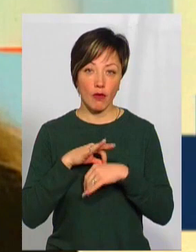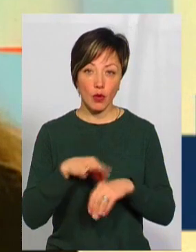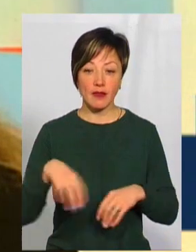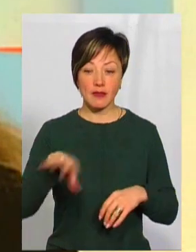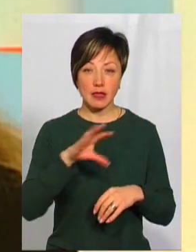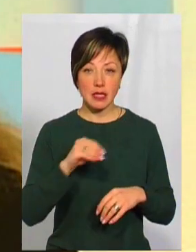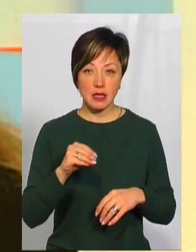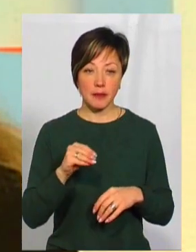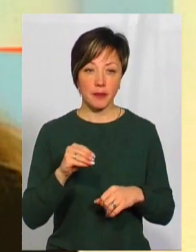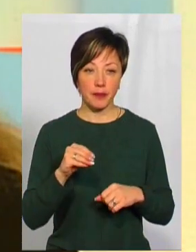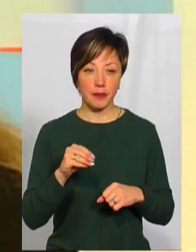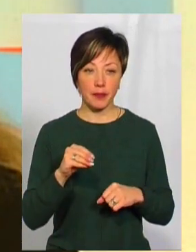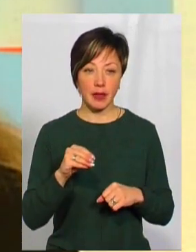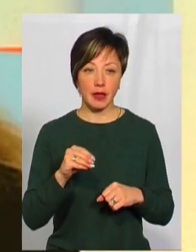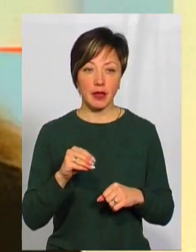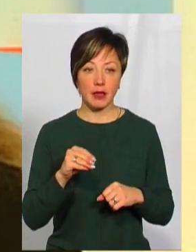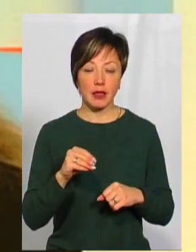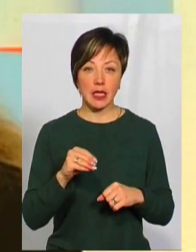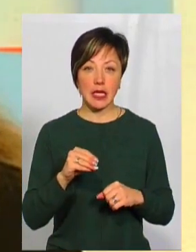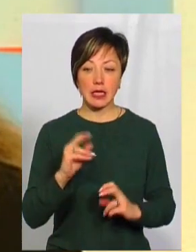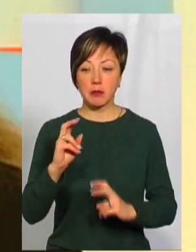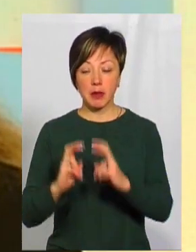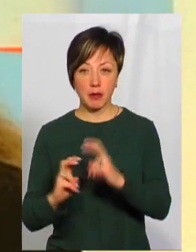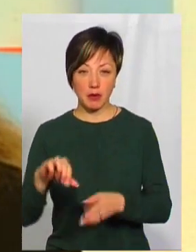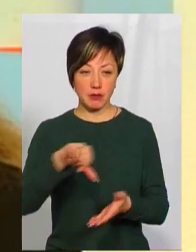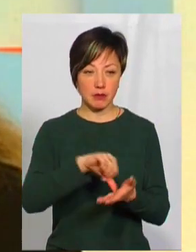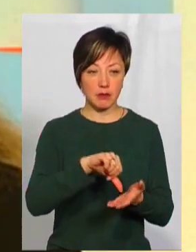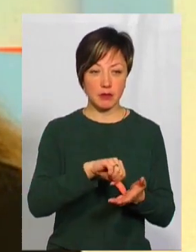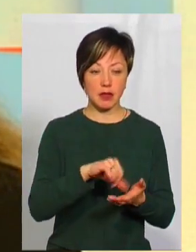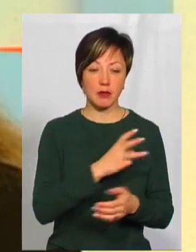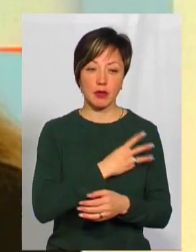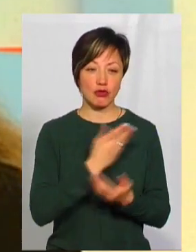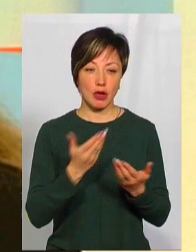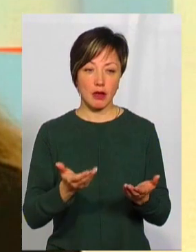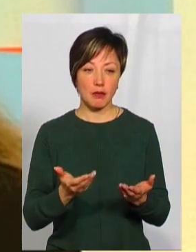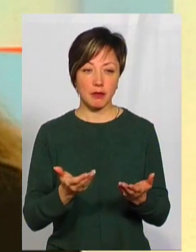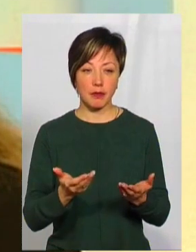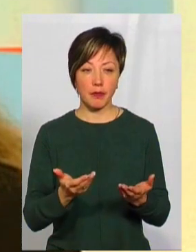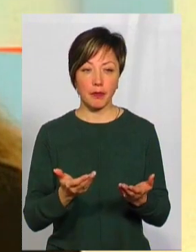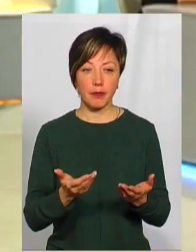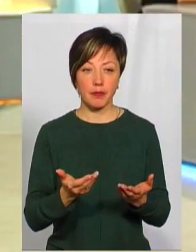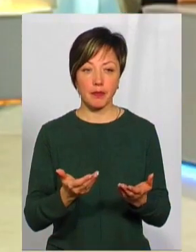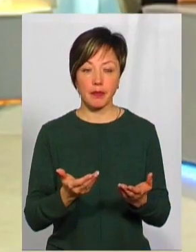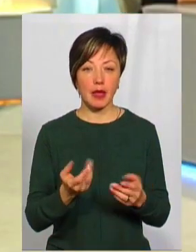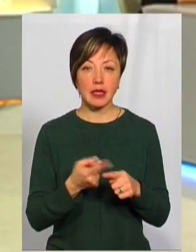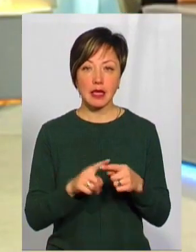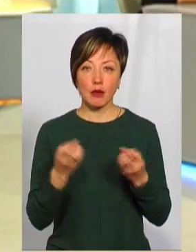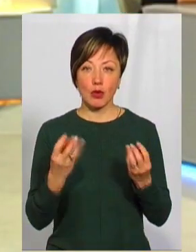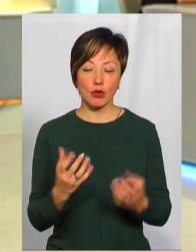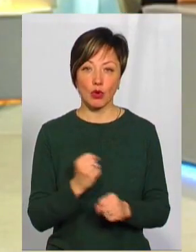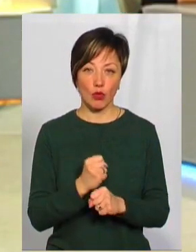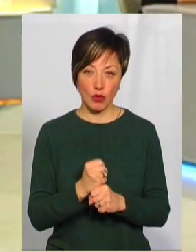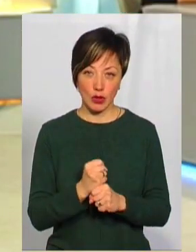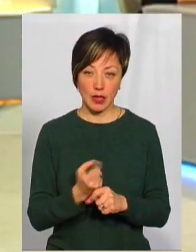і всі якби з підприємства приймають в них участь за бажанням. Тобто це не просто